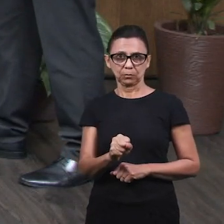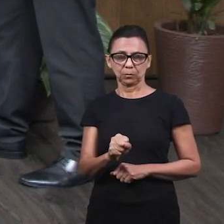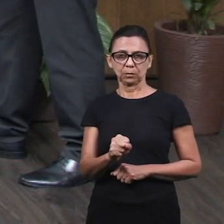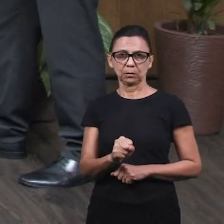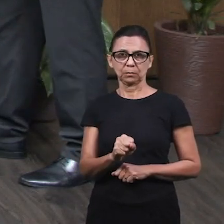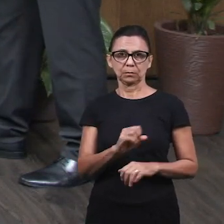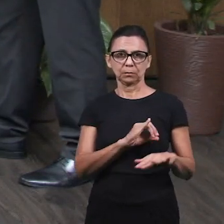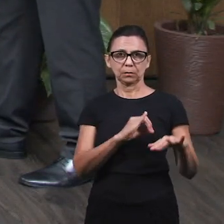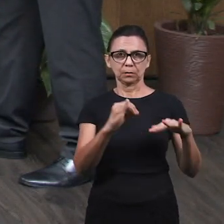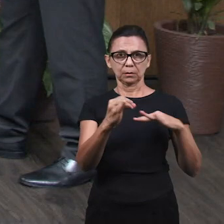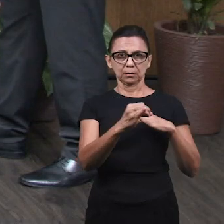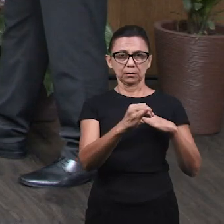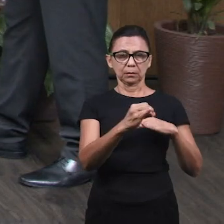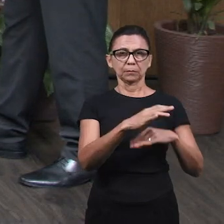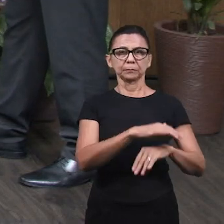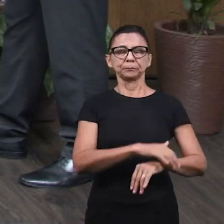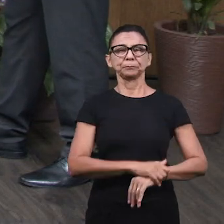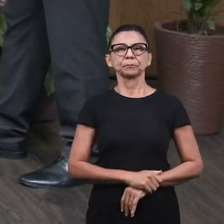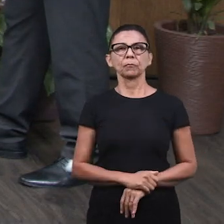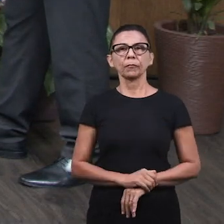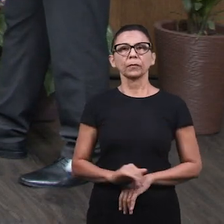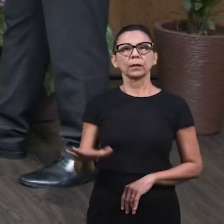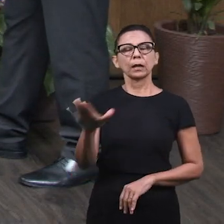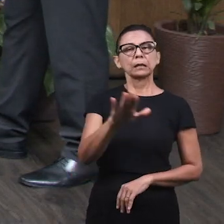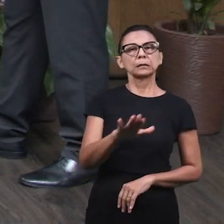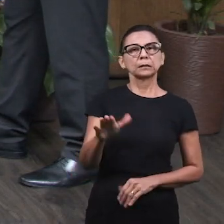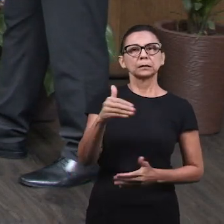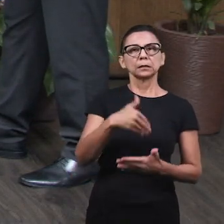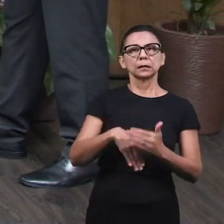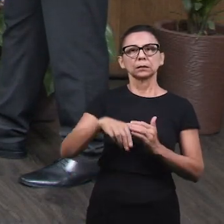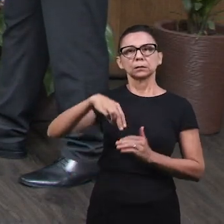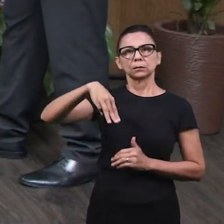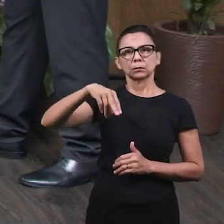Égée. C'est la géographie d'aujourd'hui.